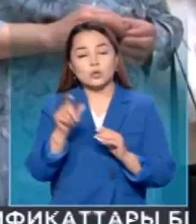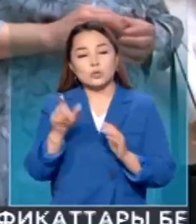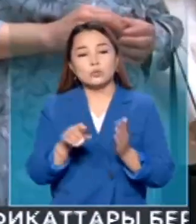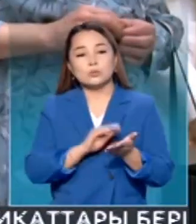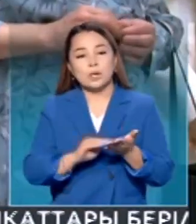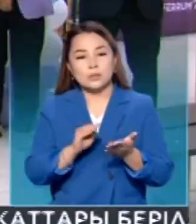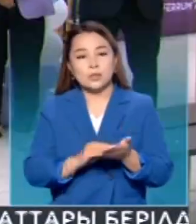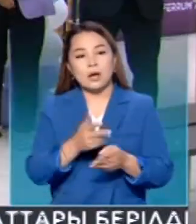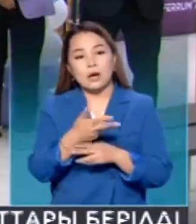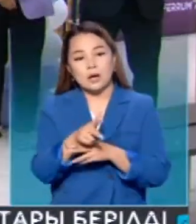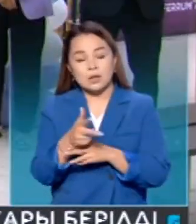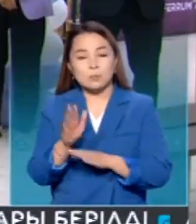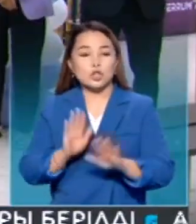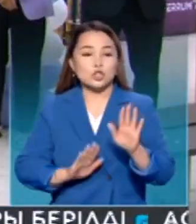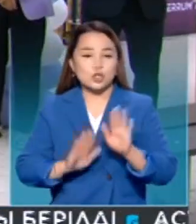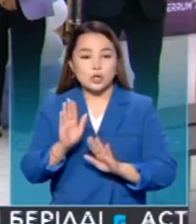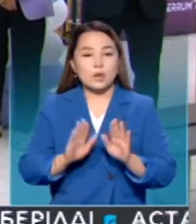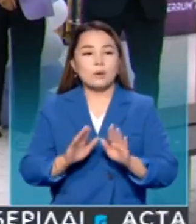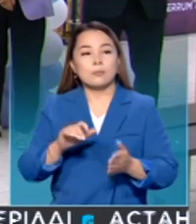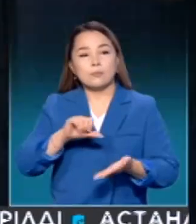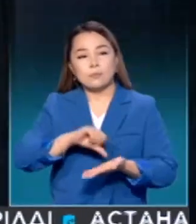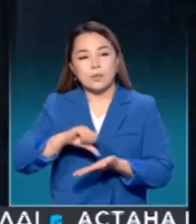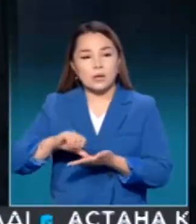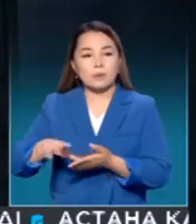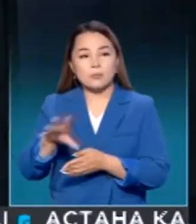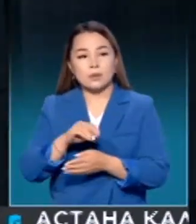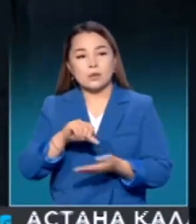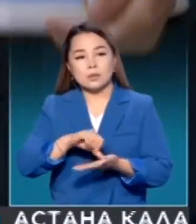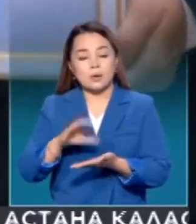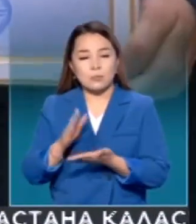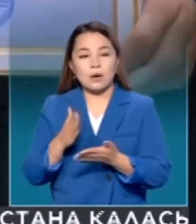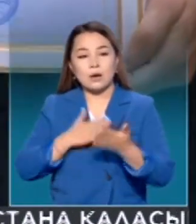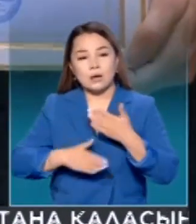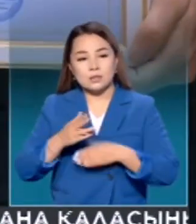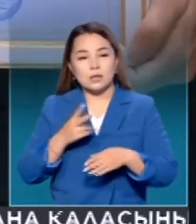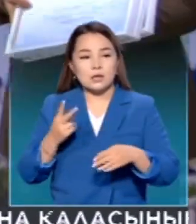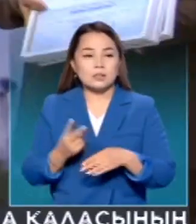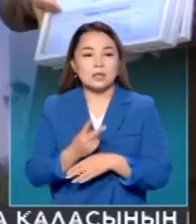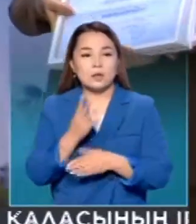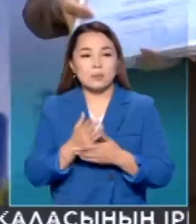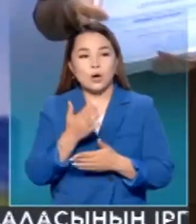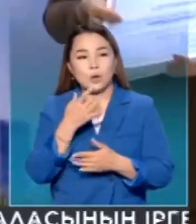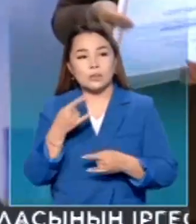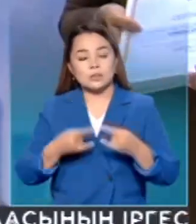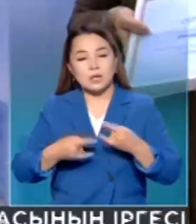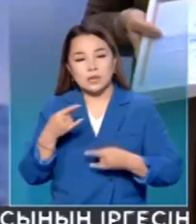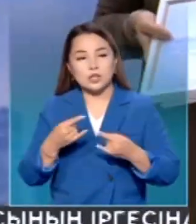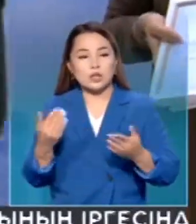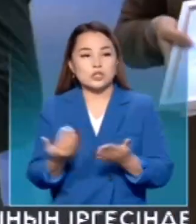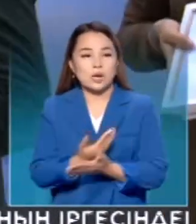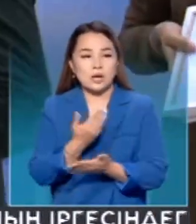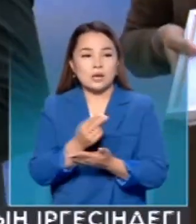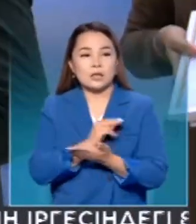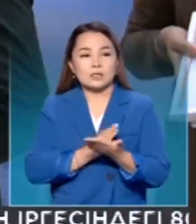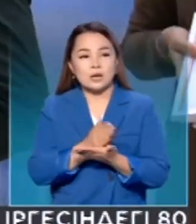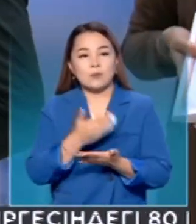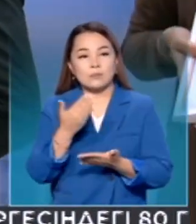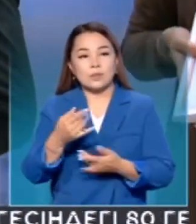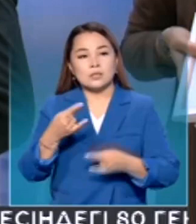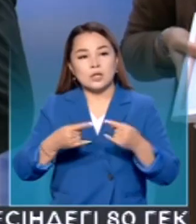журналист, оператор, режиссер, продюсерлер де бар. Қуанышы еселеніп жатқандардың бірі ұлттық арнаның жаңалықтар